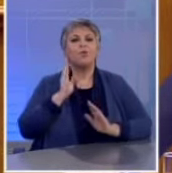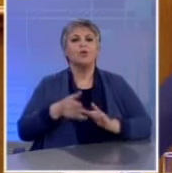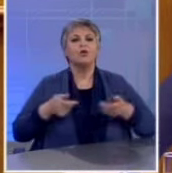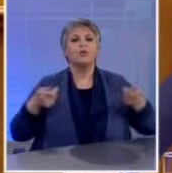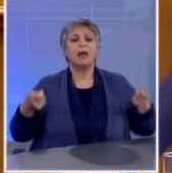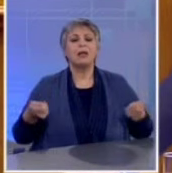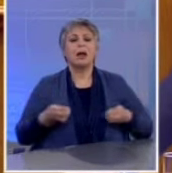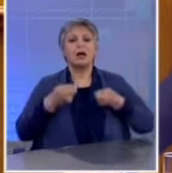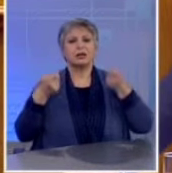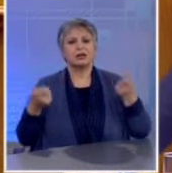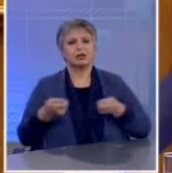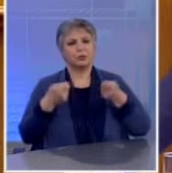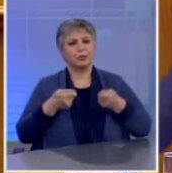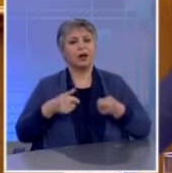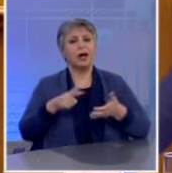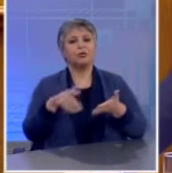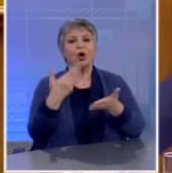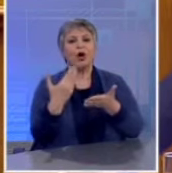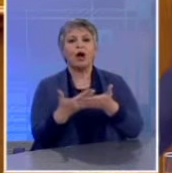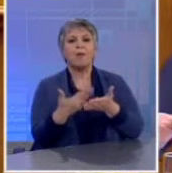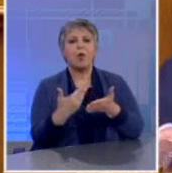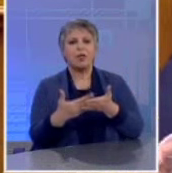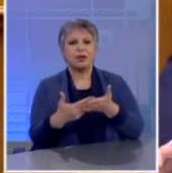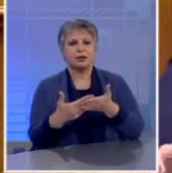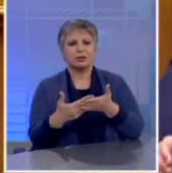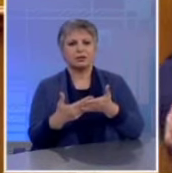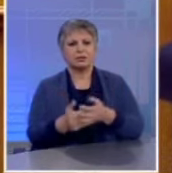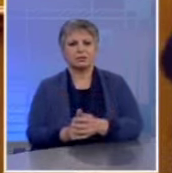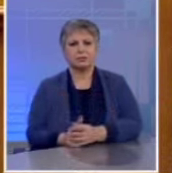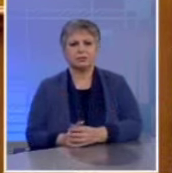των ληστών ως αποδεικτικού μέσου.